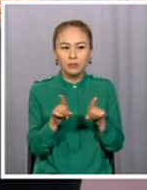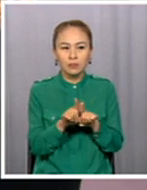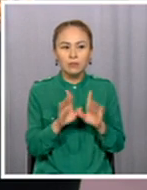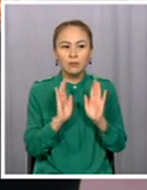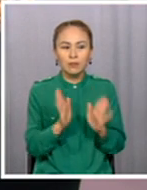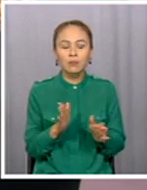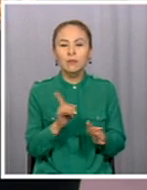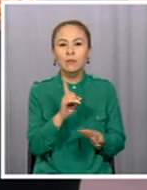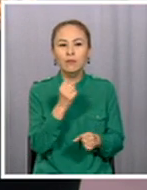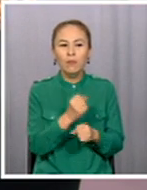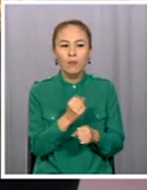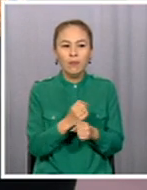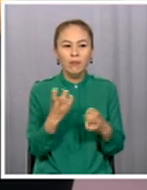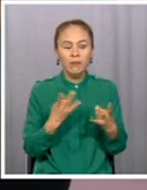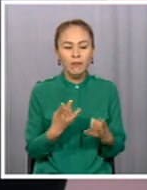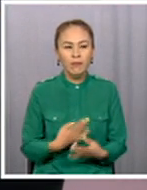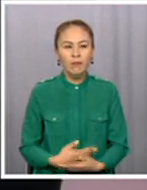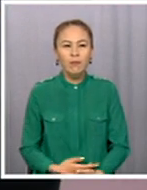керек?